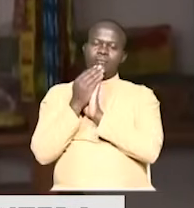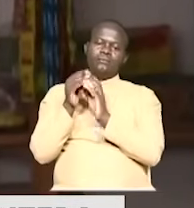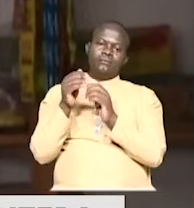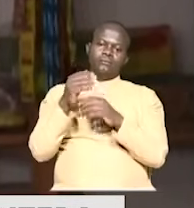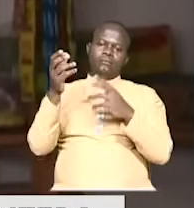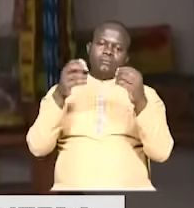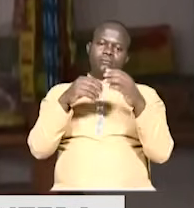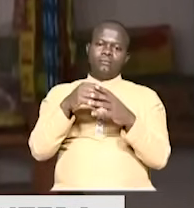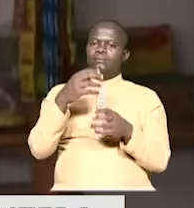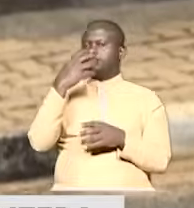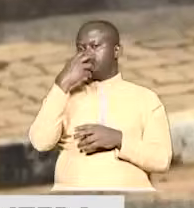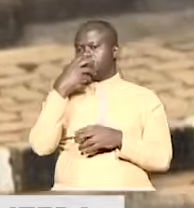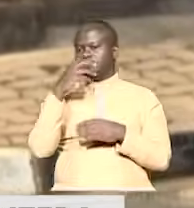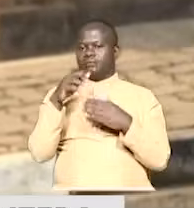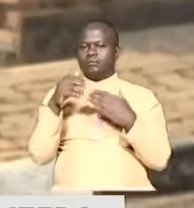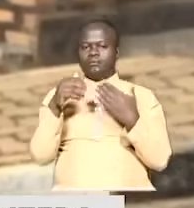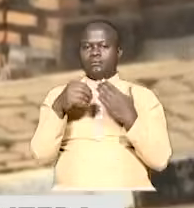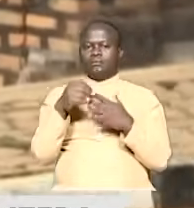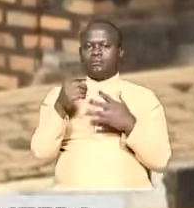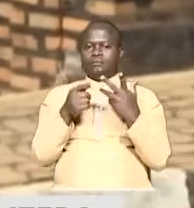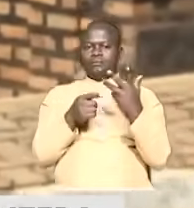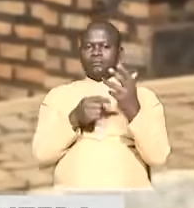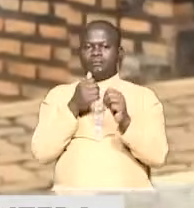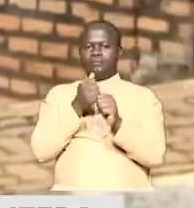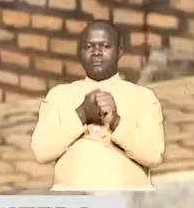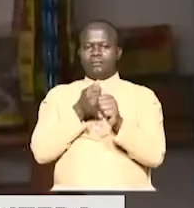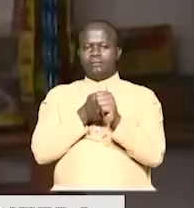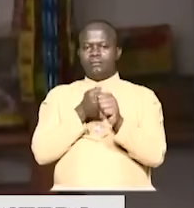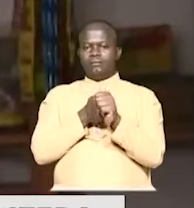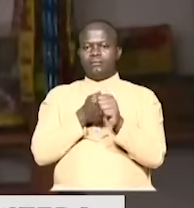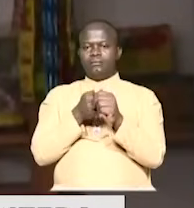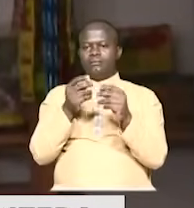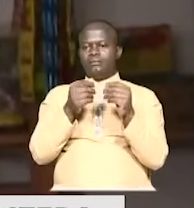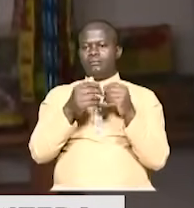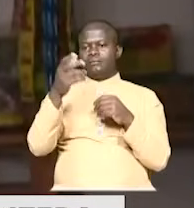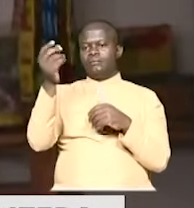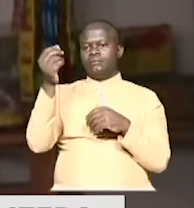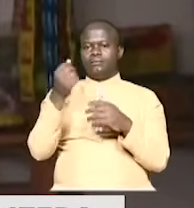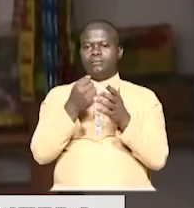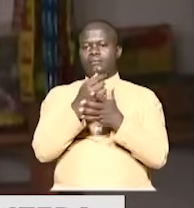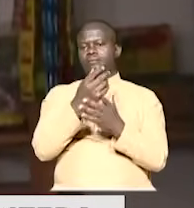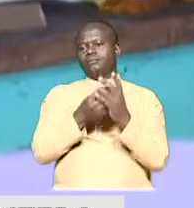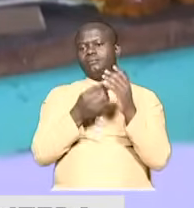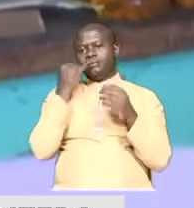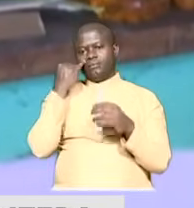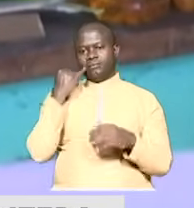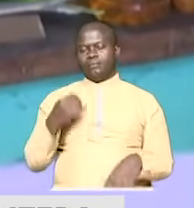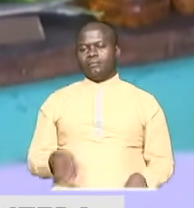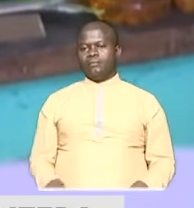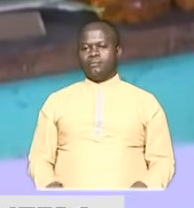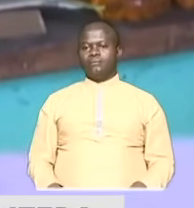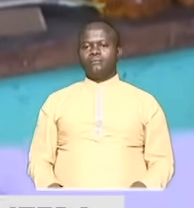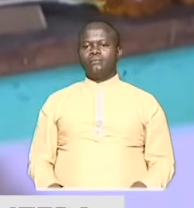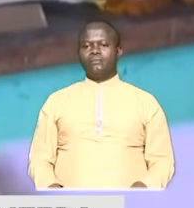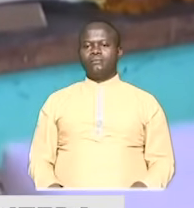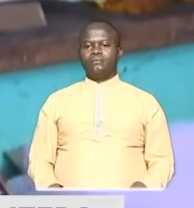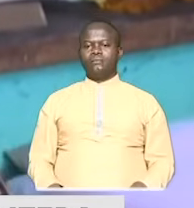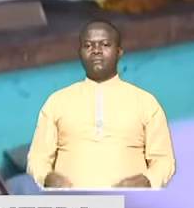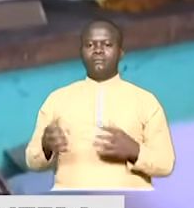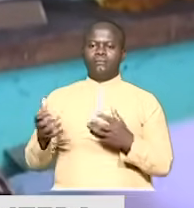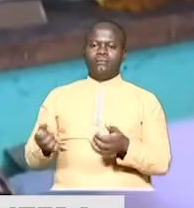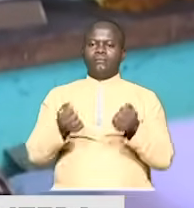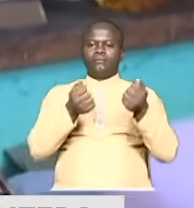bikadutwara amandazi, buri kimwe cyose biraza bikangiriza bikagenda biduteye igihombo gikomeye cyane. Bigaterura indobo